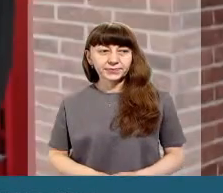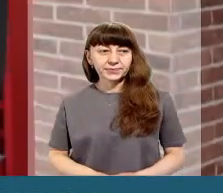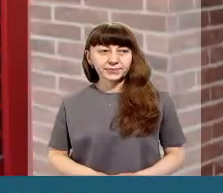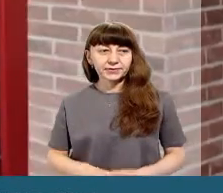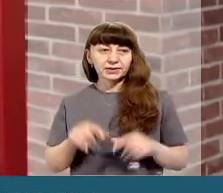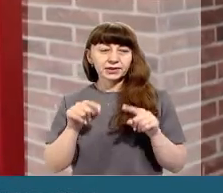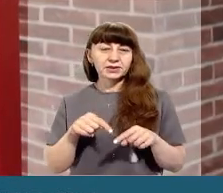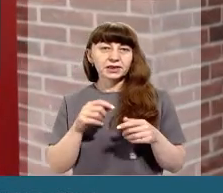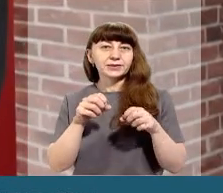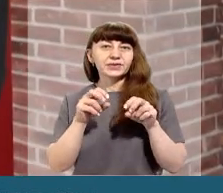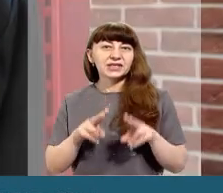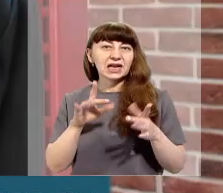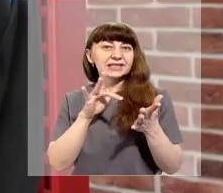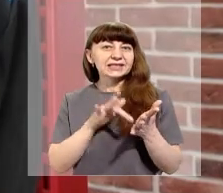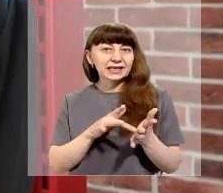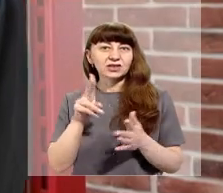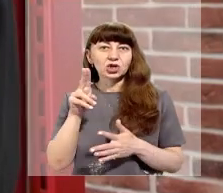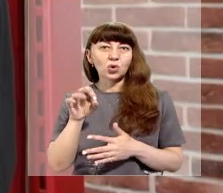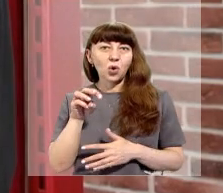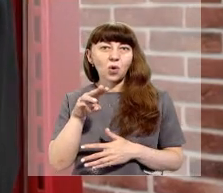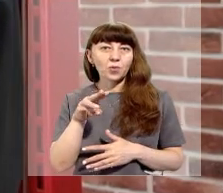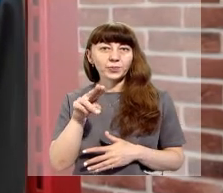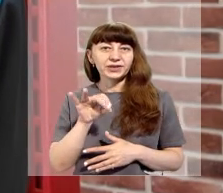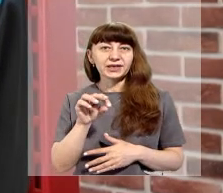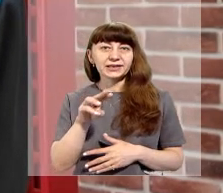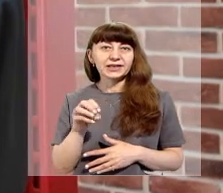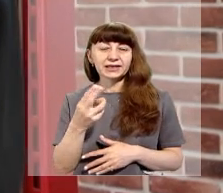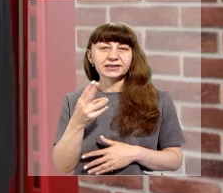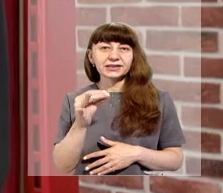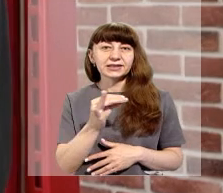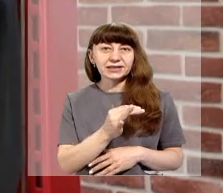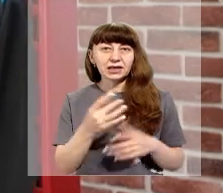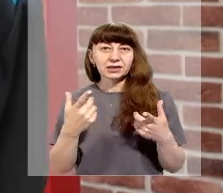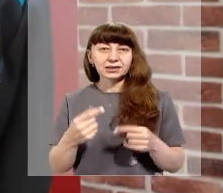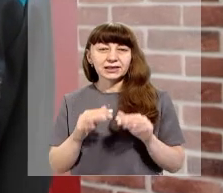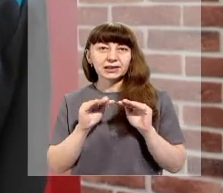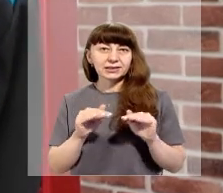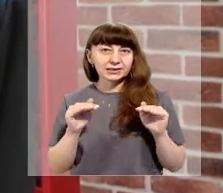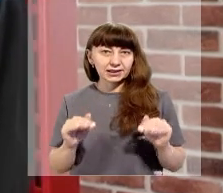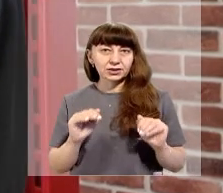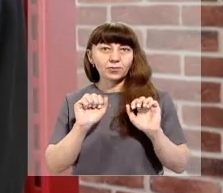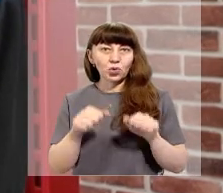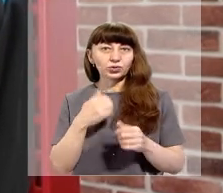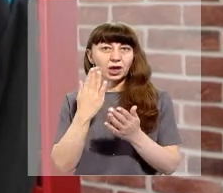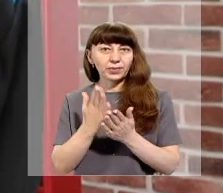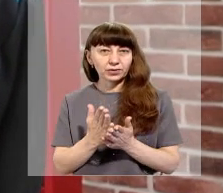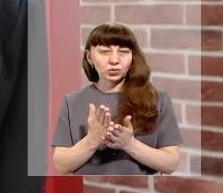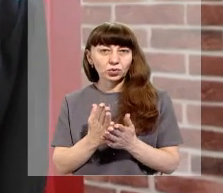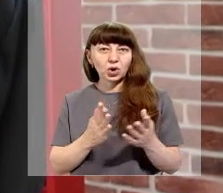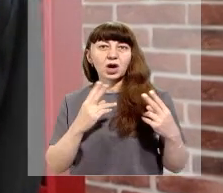алады. 2023 жылы жаңа мамандық ашылды. Автомобиль жасау біліктілік техник технолог.